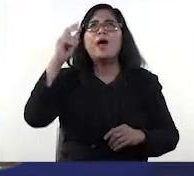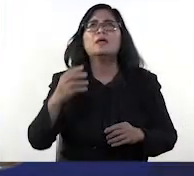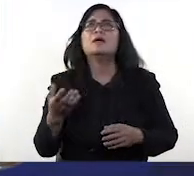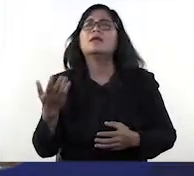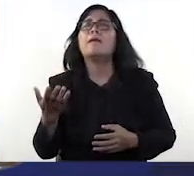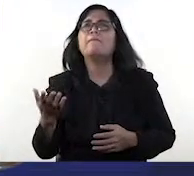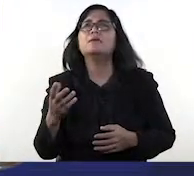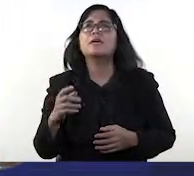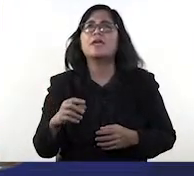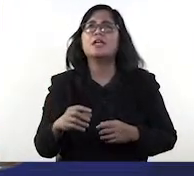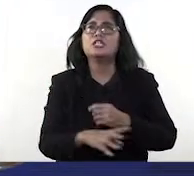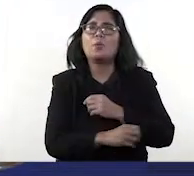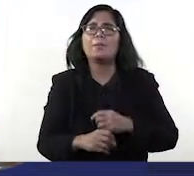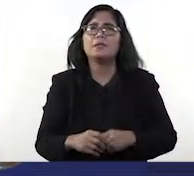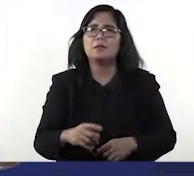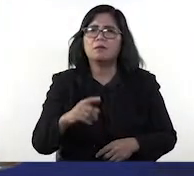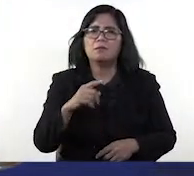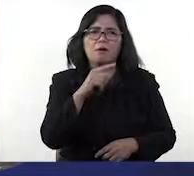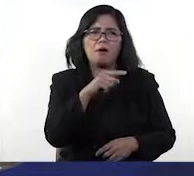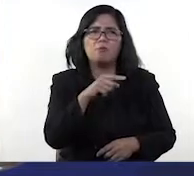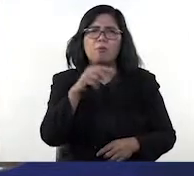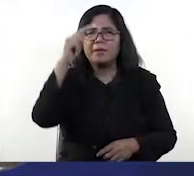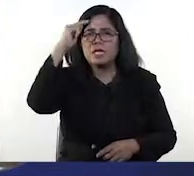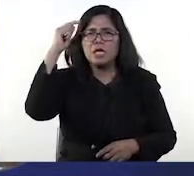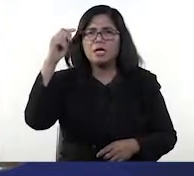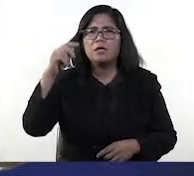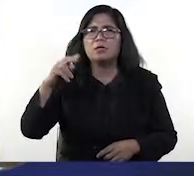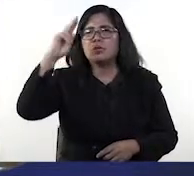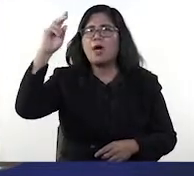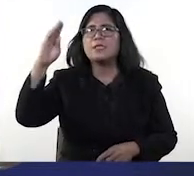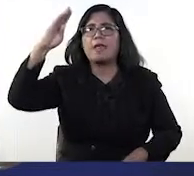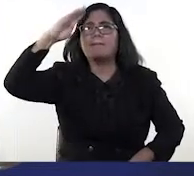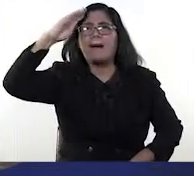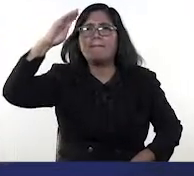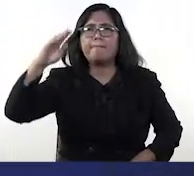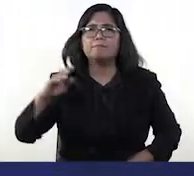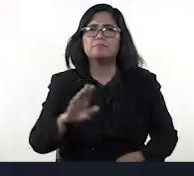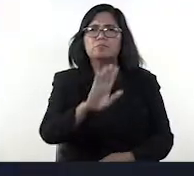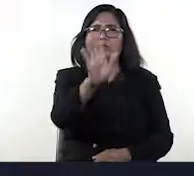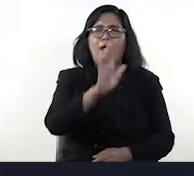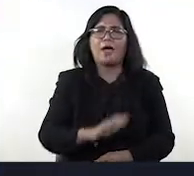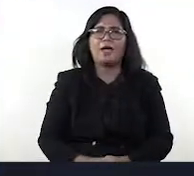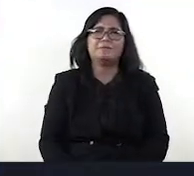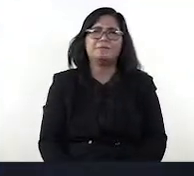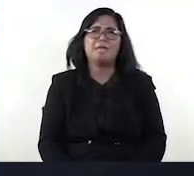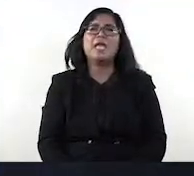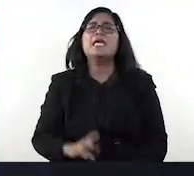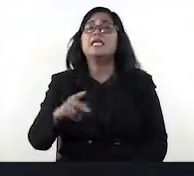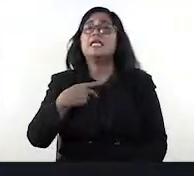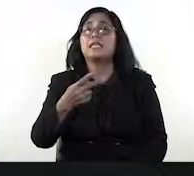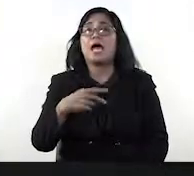Hai kau pikir Tuhan satpam pribadi kapal aneh-aneh aja udah bilang kita beribadah